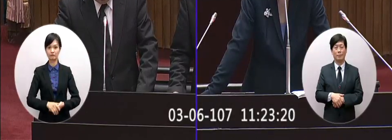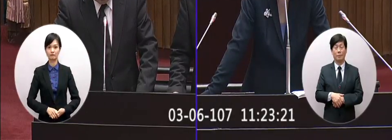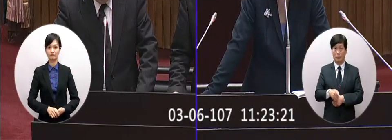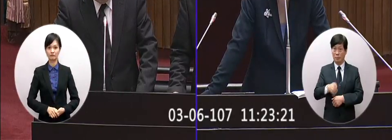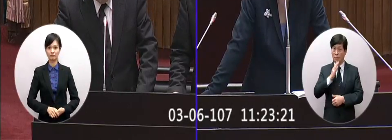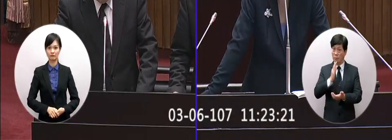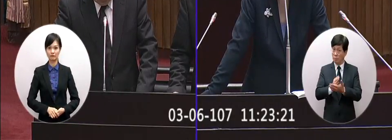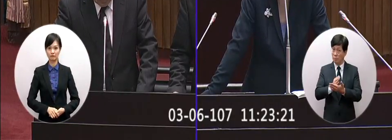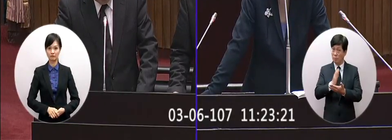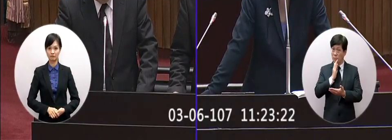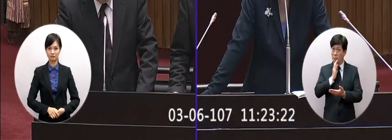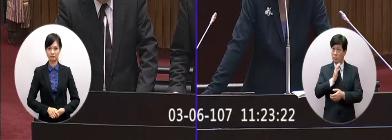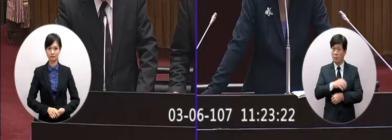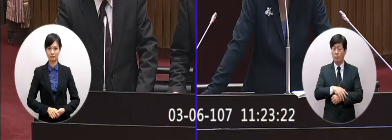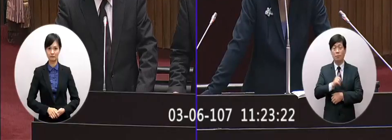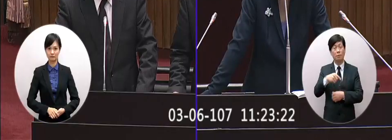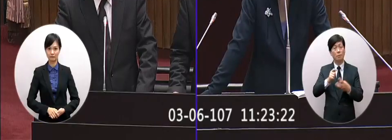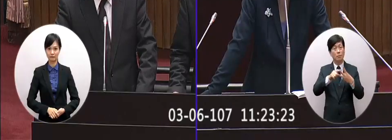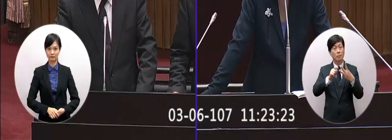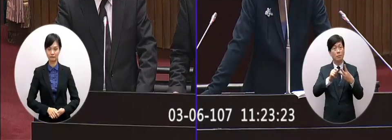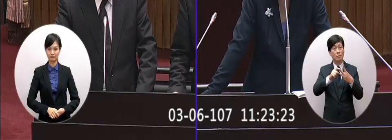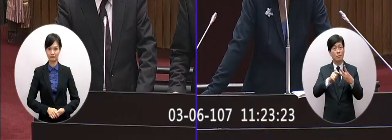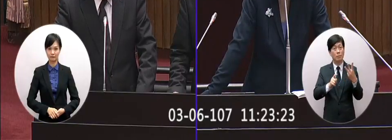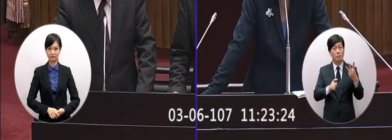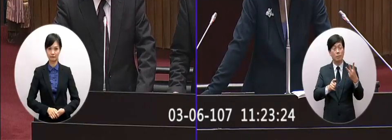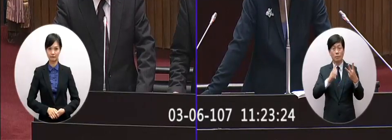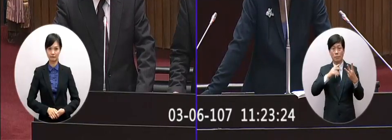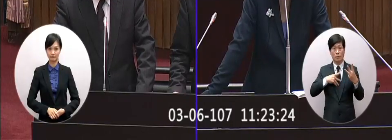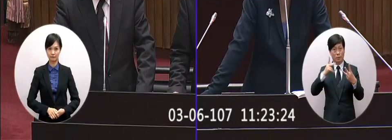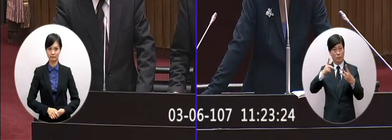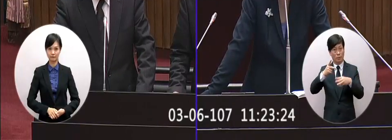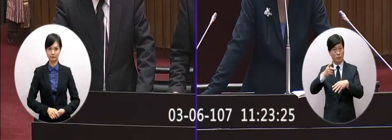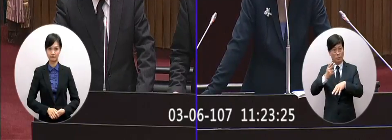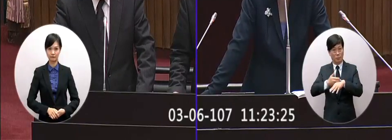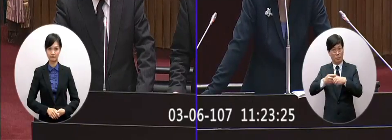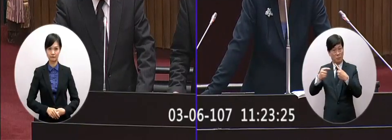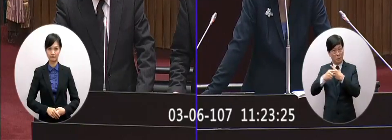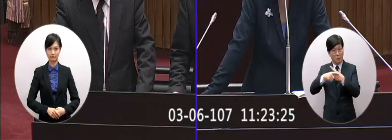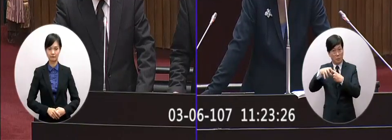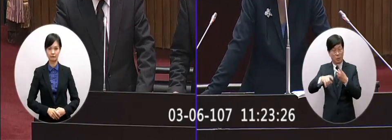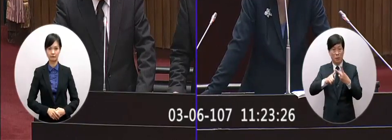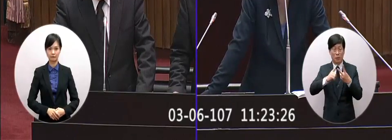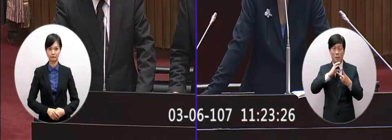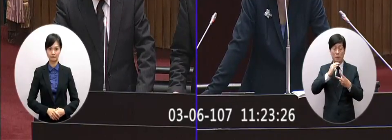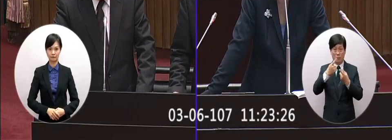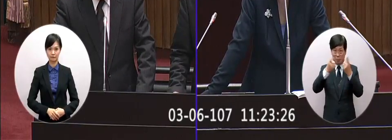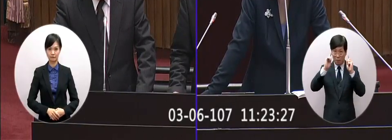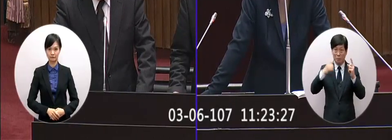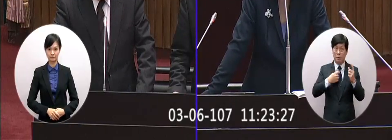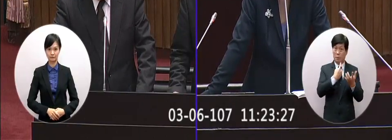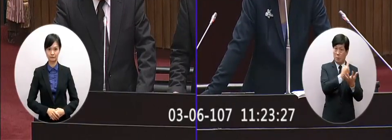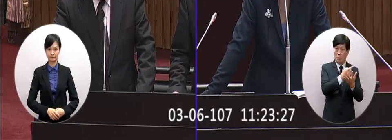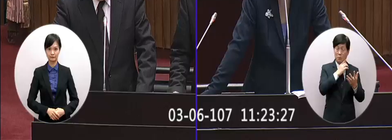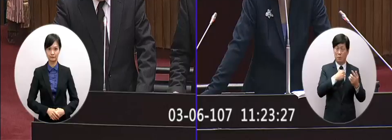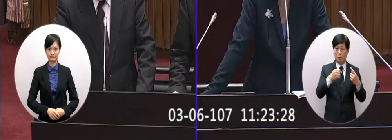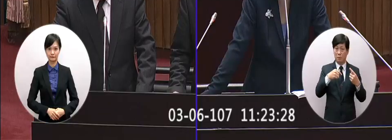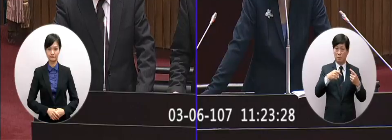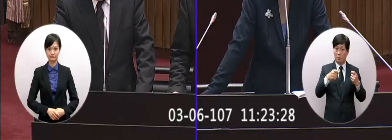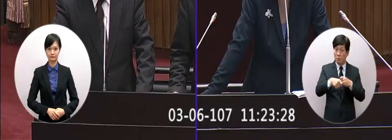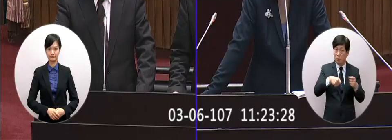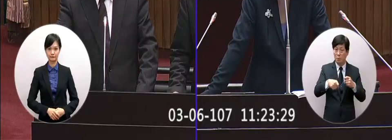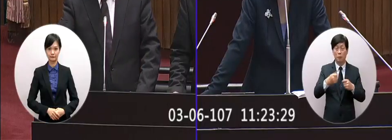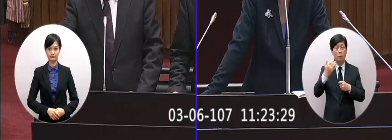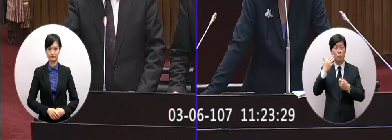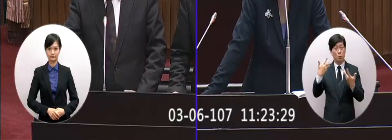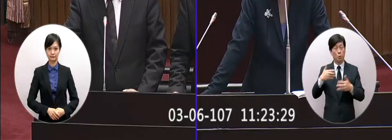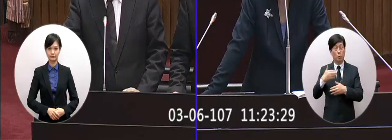所以这个是禁止的。好，那下面那两项呢？有关于科研机构跟高等学校参与国家发展计划呢？如果我们有一些的机关